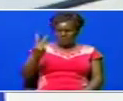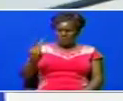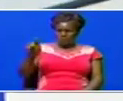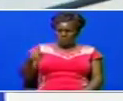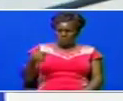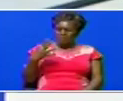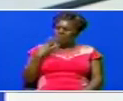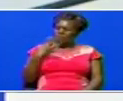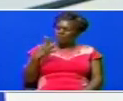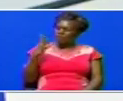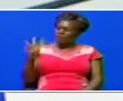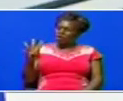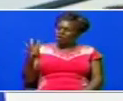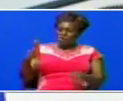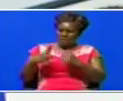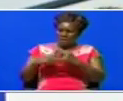2,490,